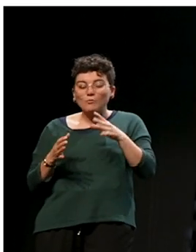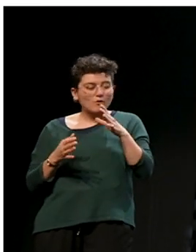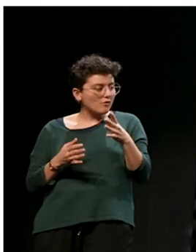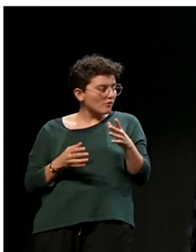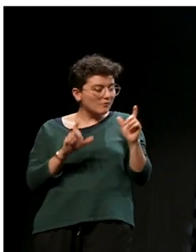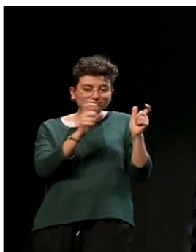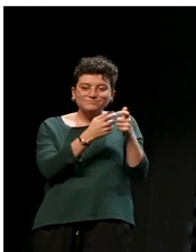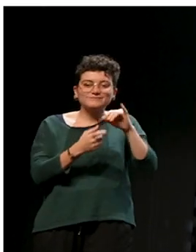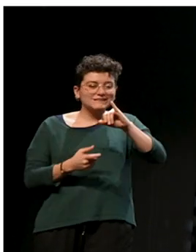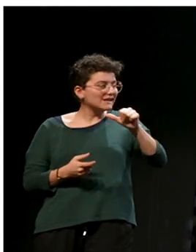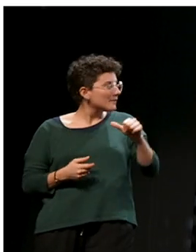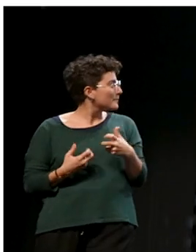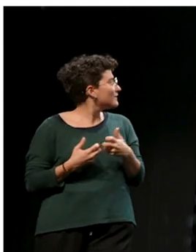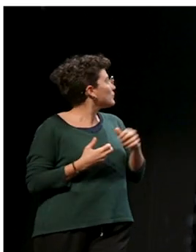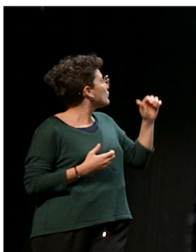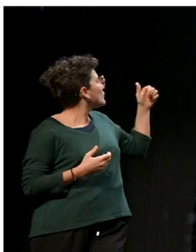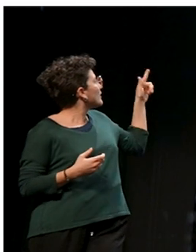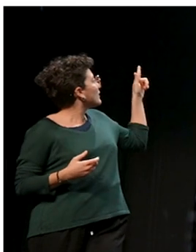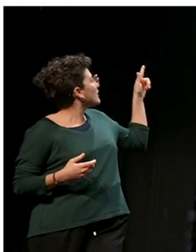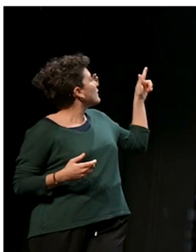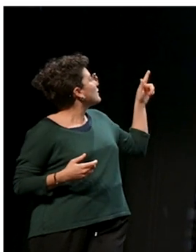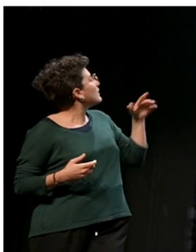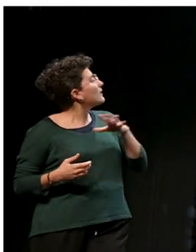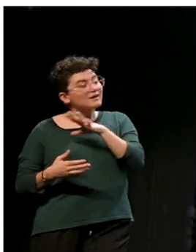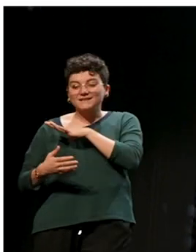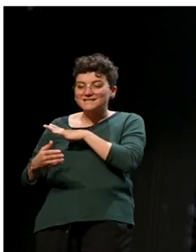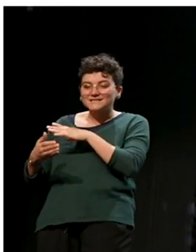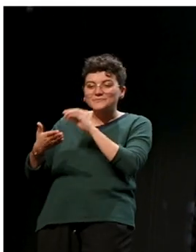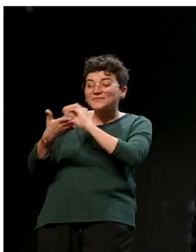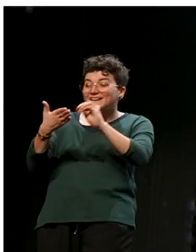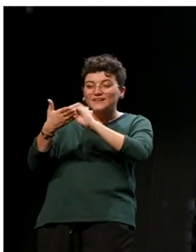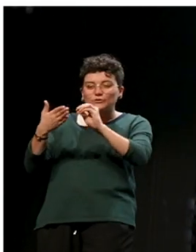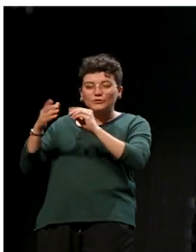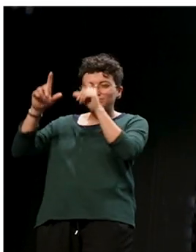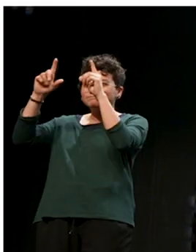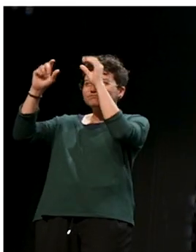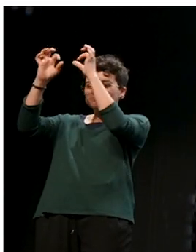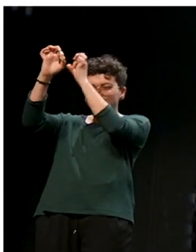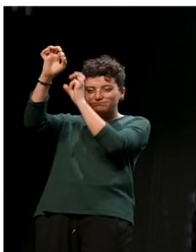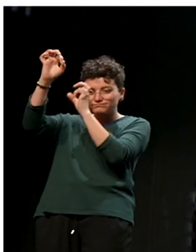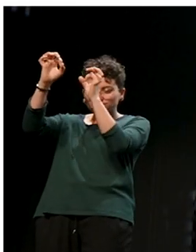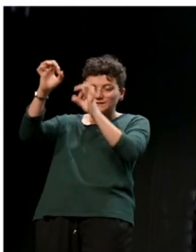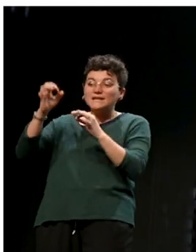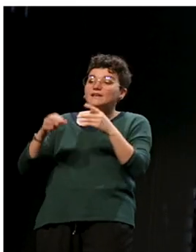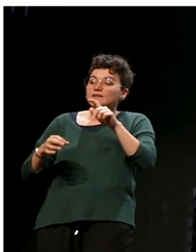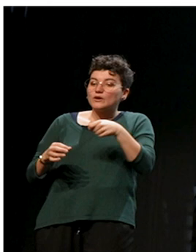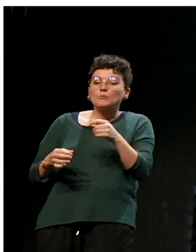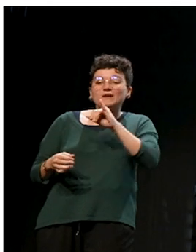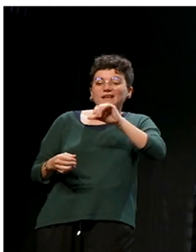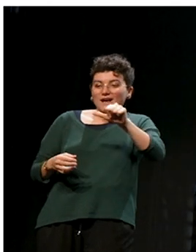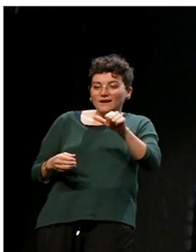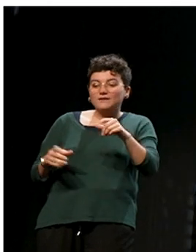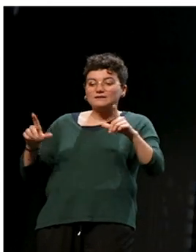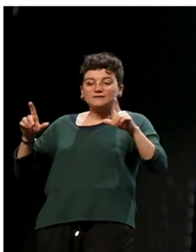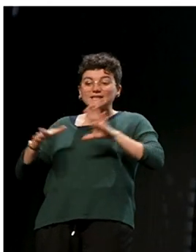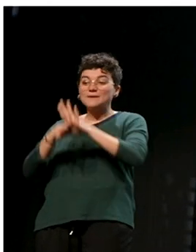première, il y a des sortes d'écritures là, et l'IA sur les illustrations ne représente jamais une vraie écriture. Donc c'est toujours des petits gribouillis, des petites